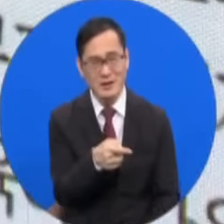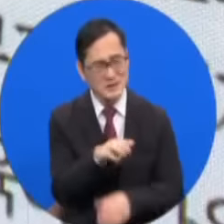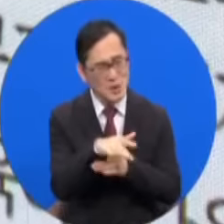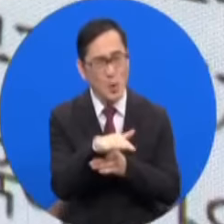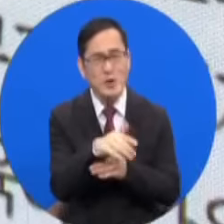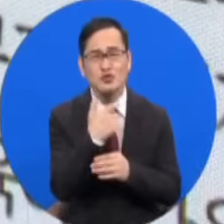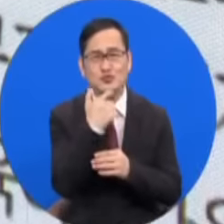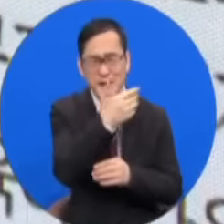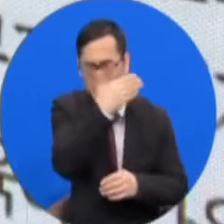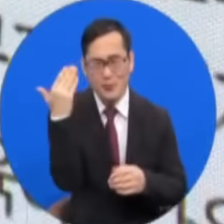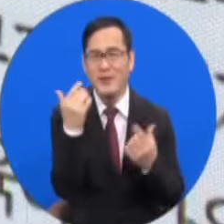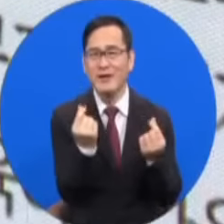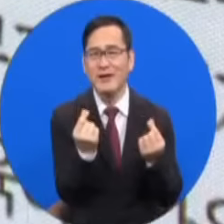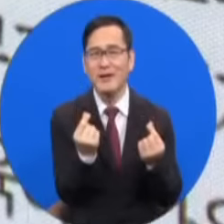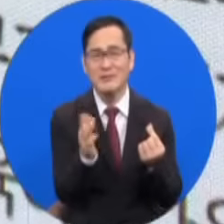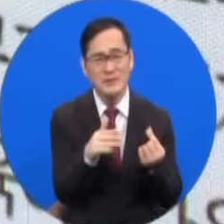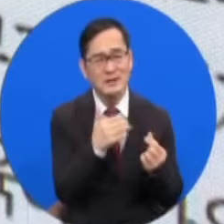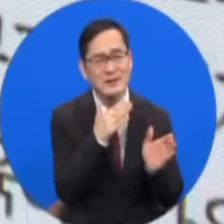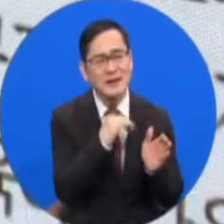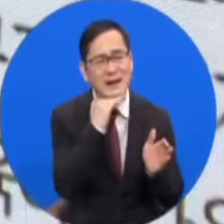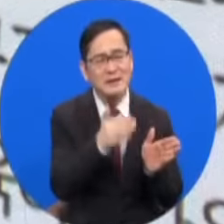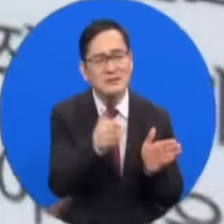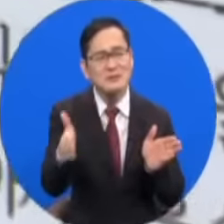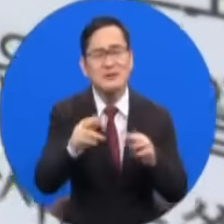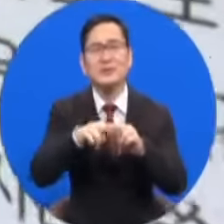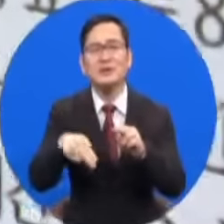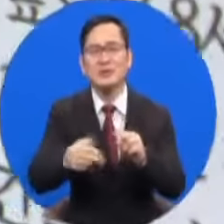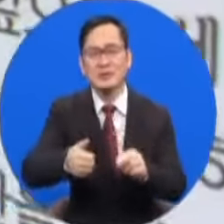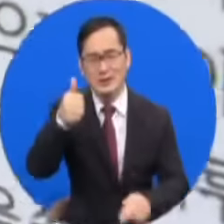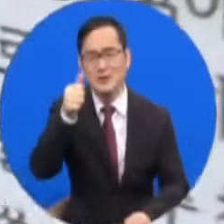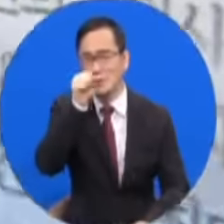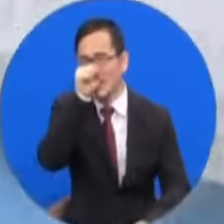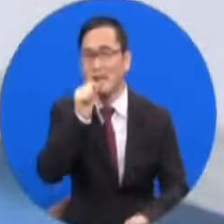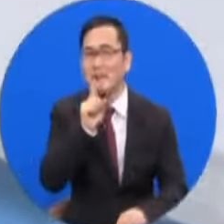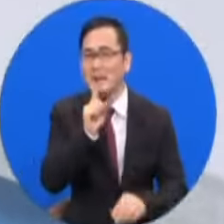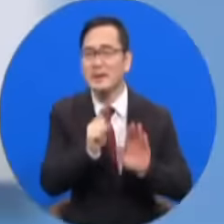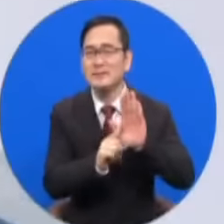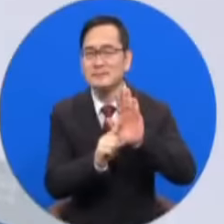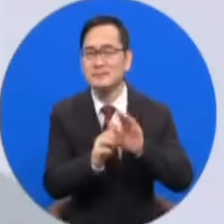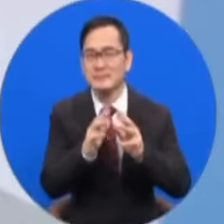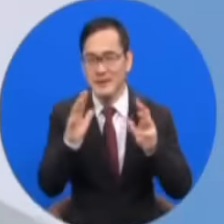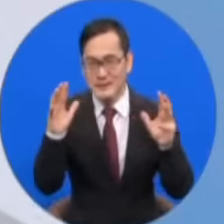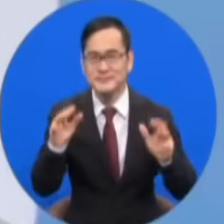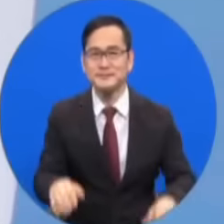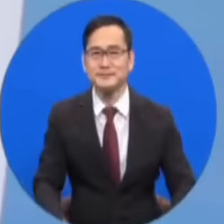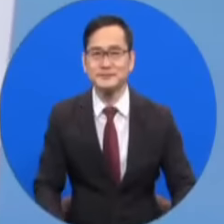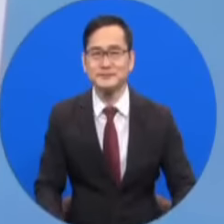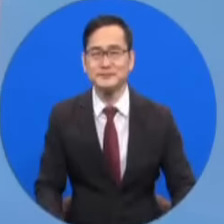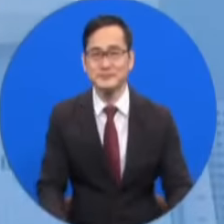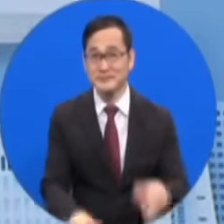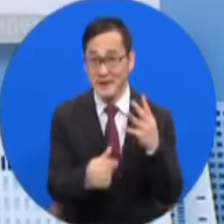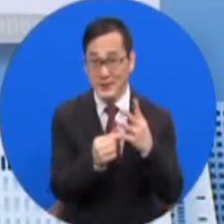정년 연장해야 된다 사회적 목소리가 힘 받고 있습니다이어서 다음 키워드입니다네 번째 키워드 이겁니다